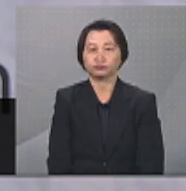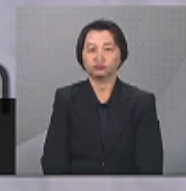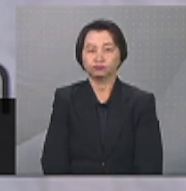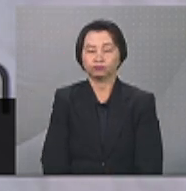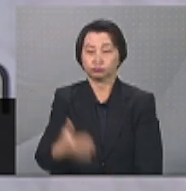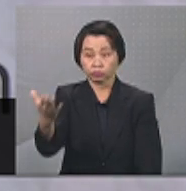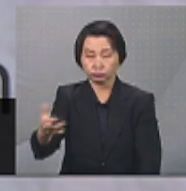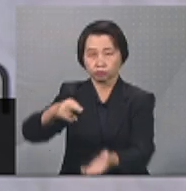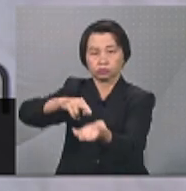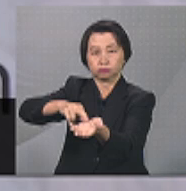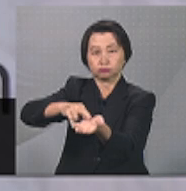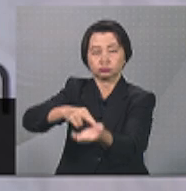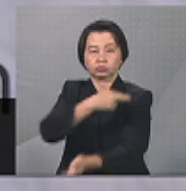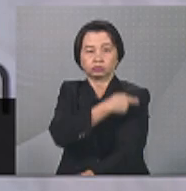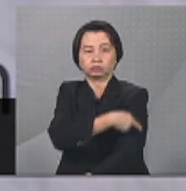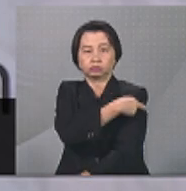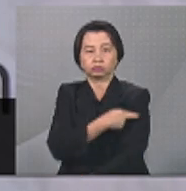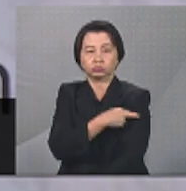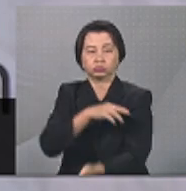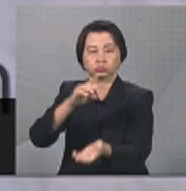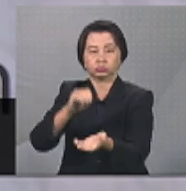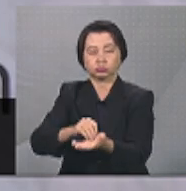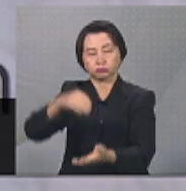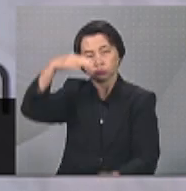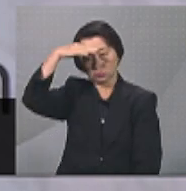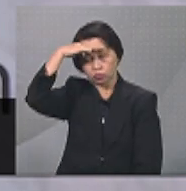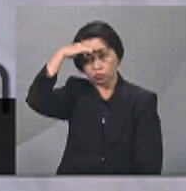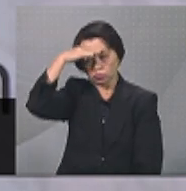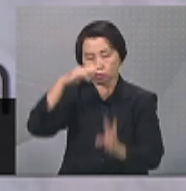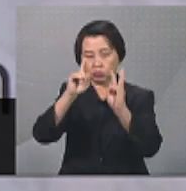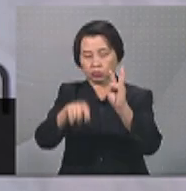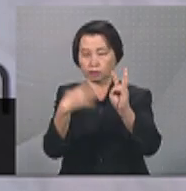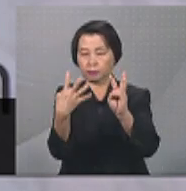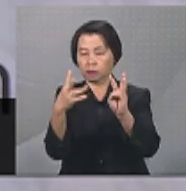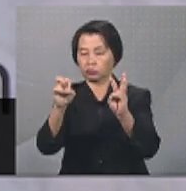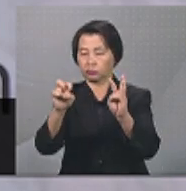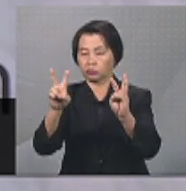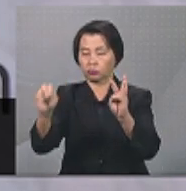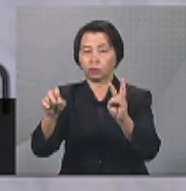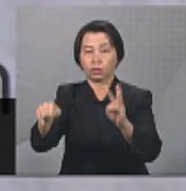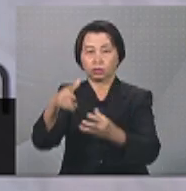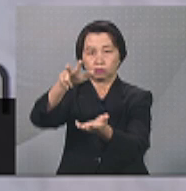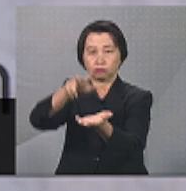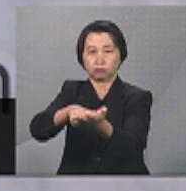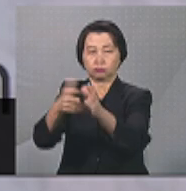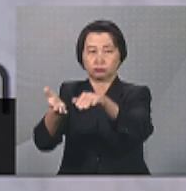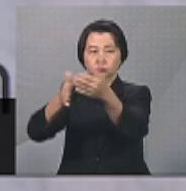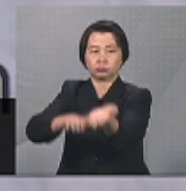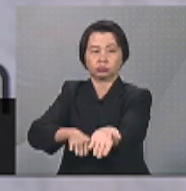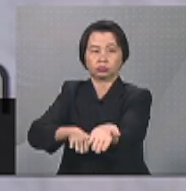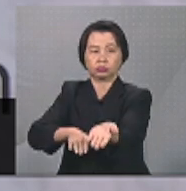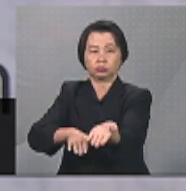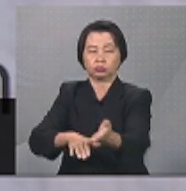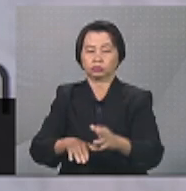Beliau telah dirawat di Hospital Encik Besar Hajar Kalsom Johor pada 6 April 2020 dan disahkan meninggal dunia